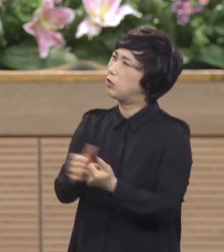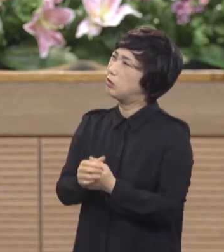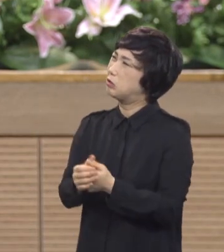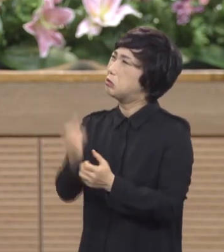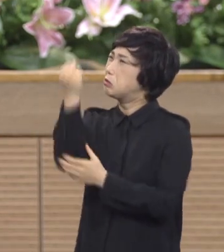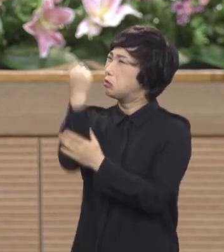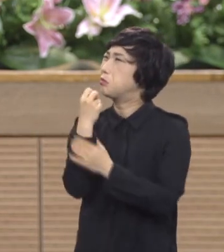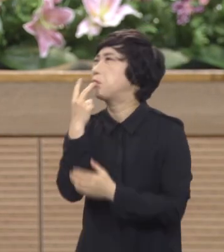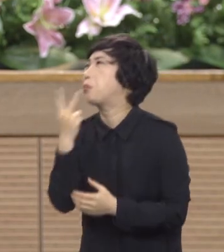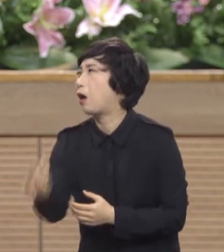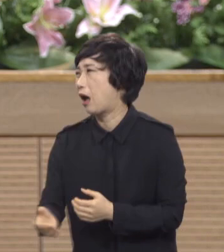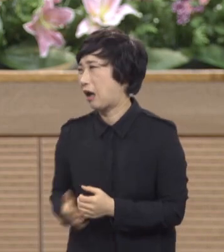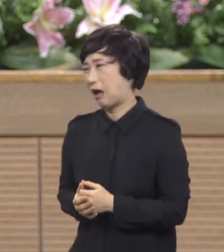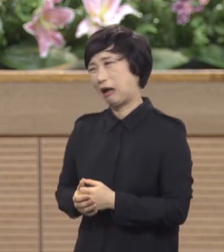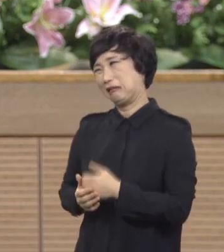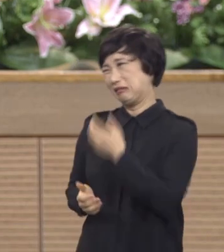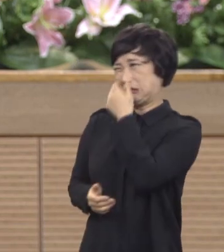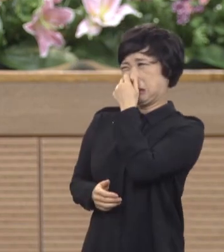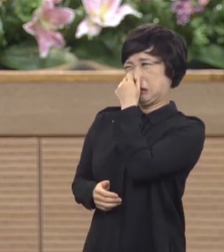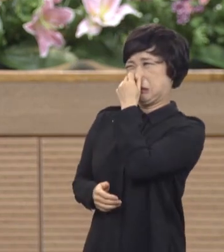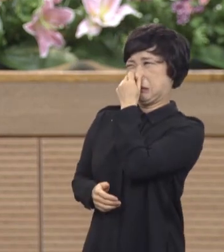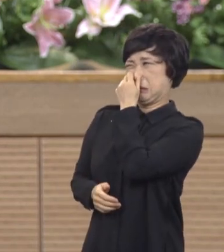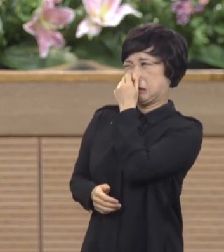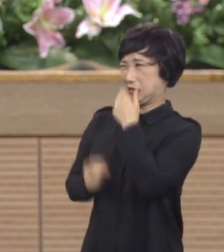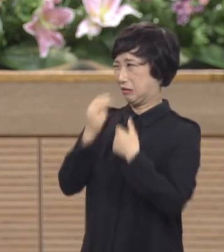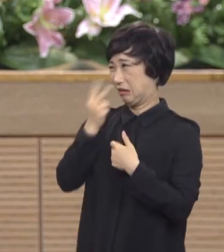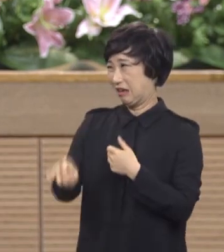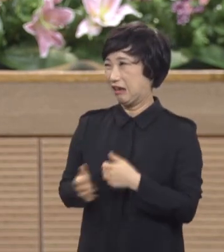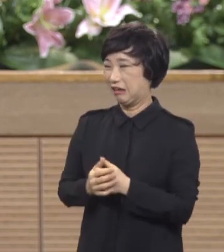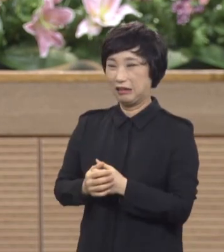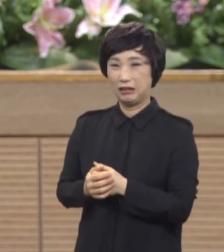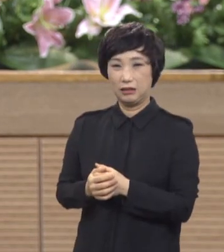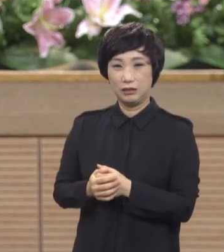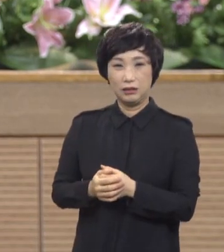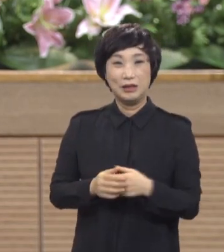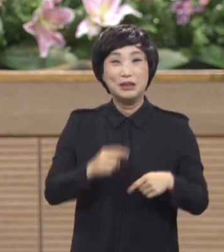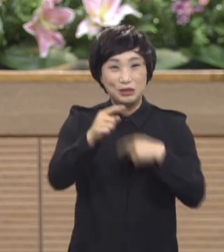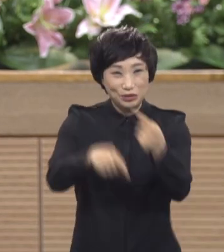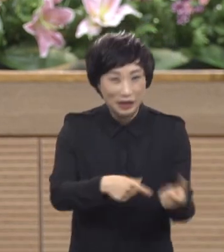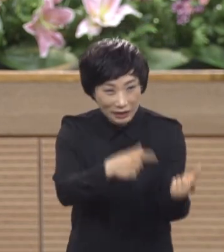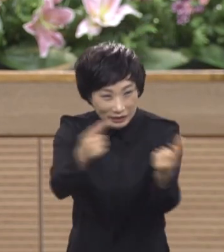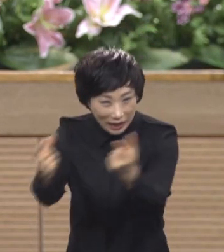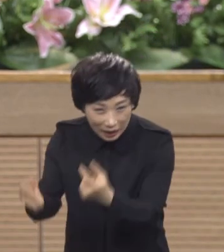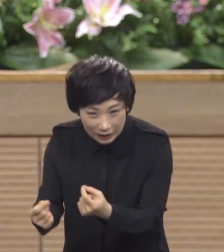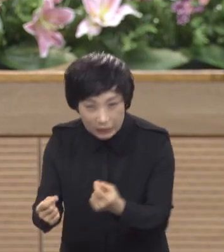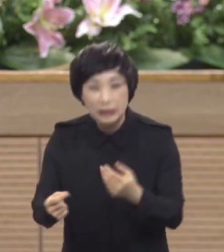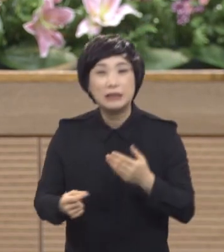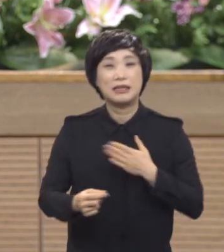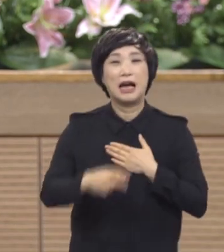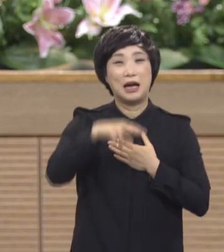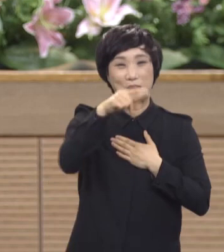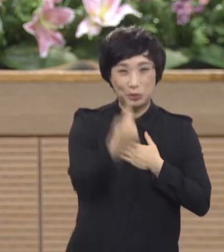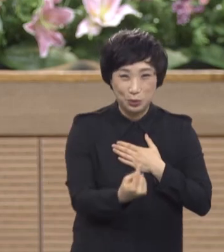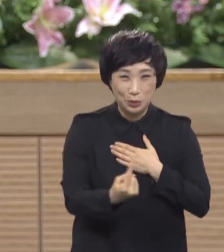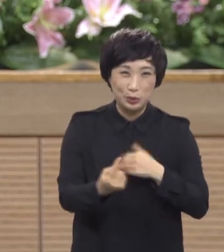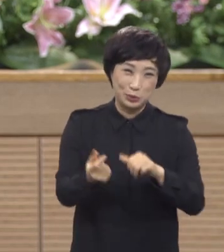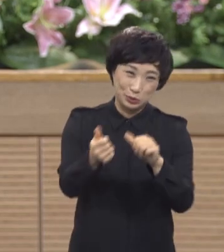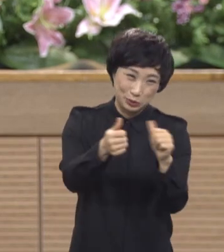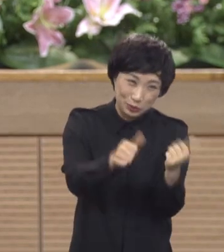썩어서 냄새가 난대야 다같이 나도 죽으면